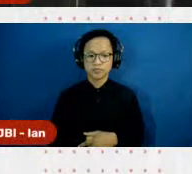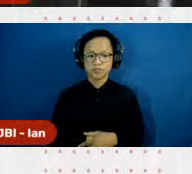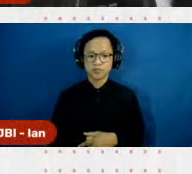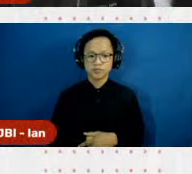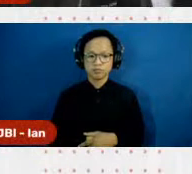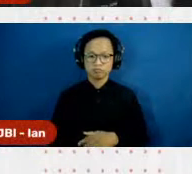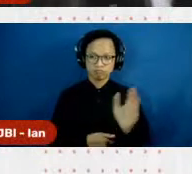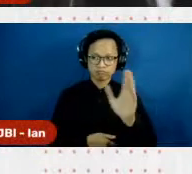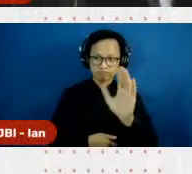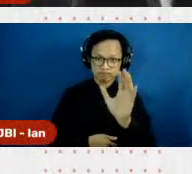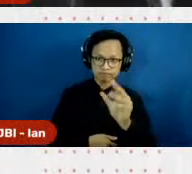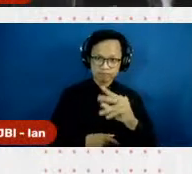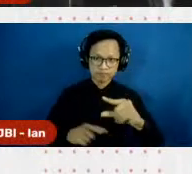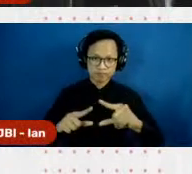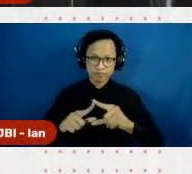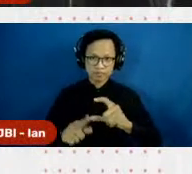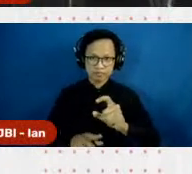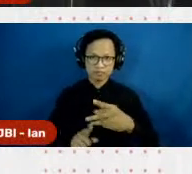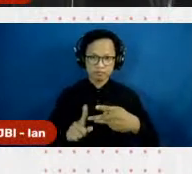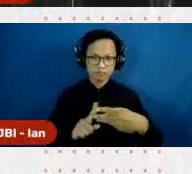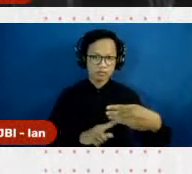Halo, Kak Rachel.